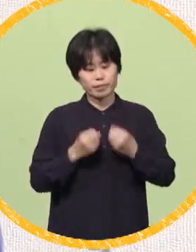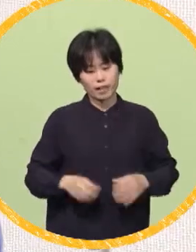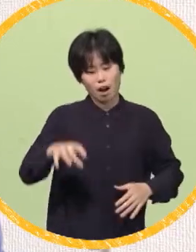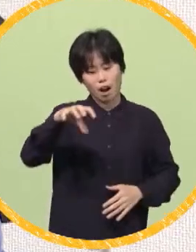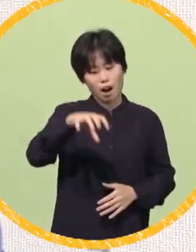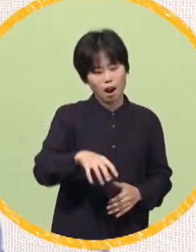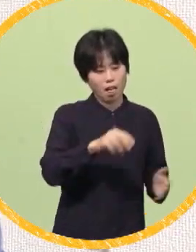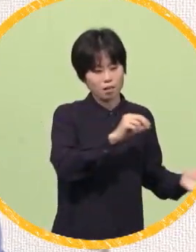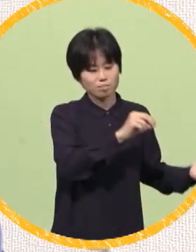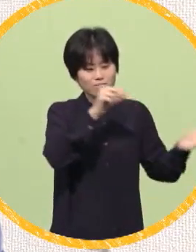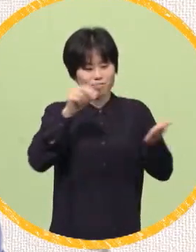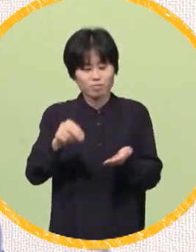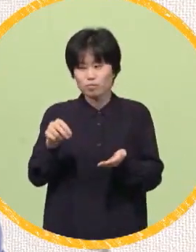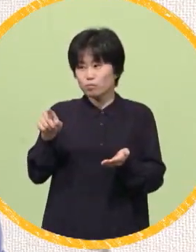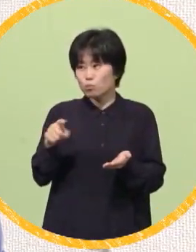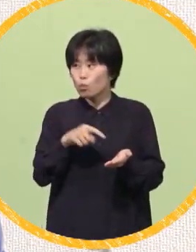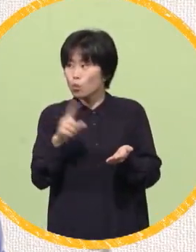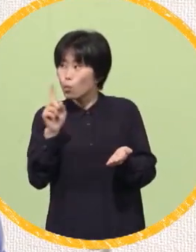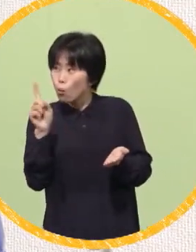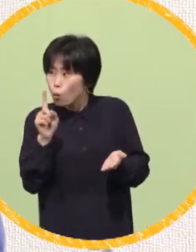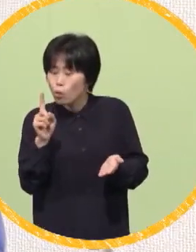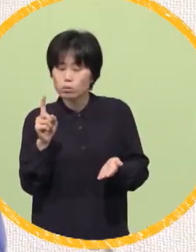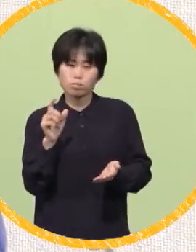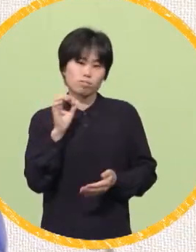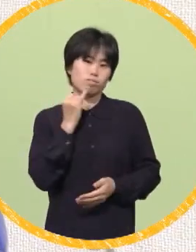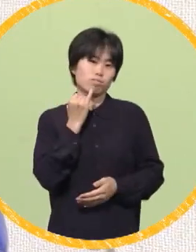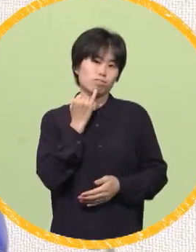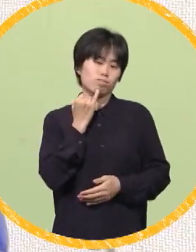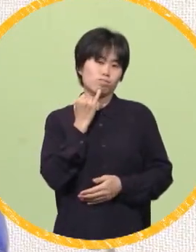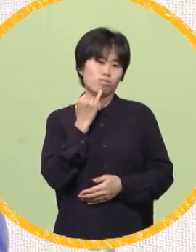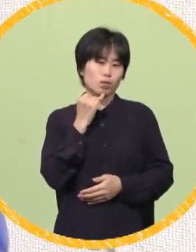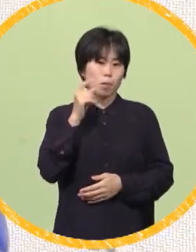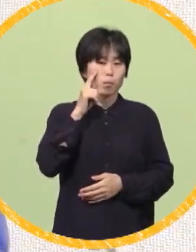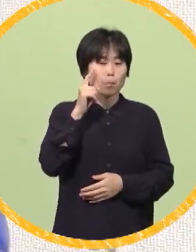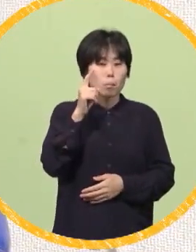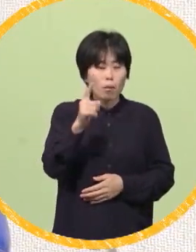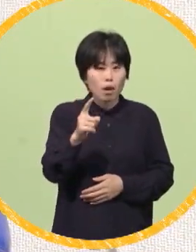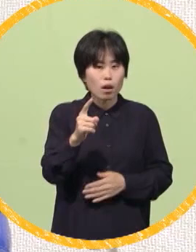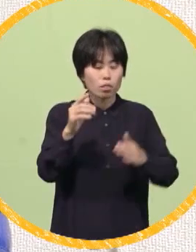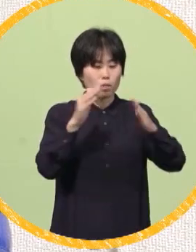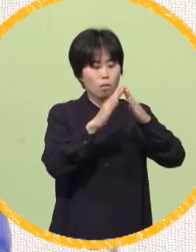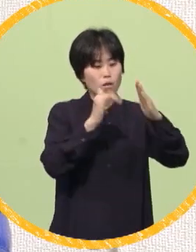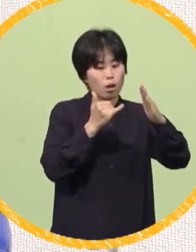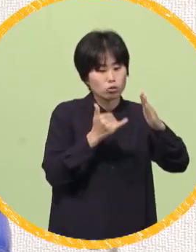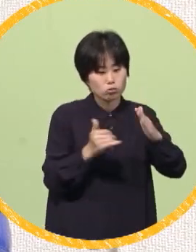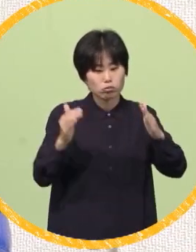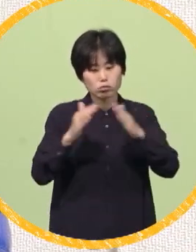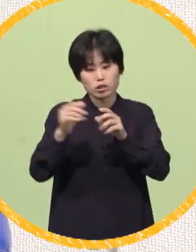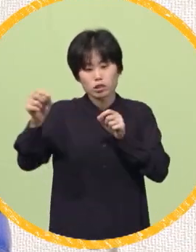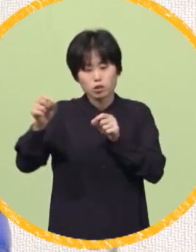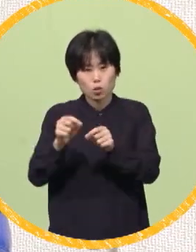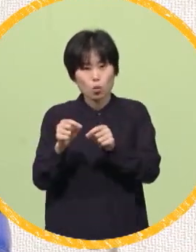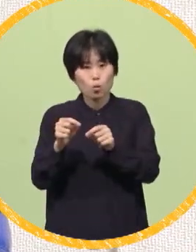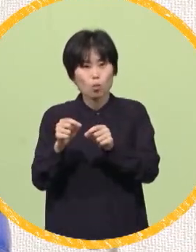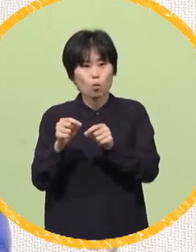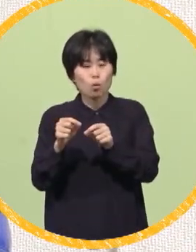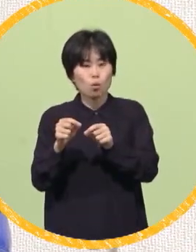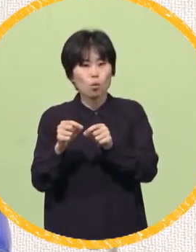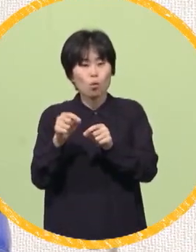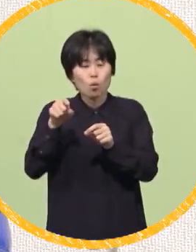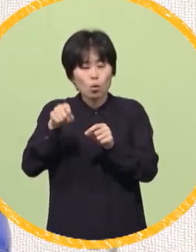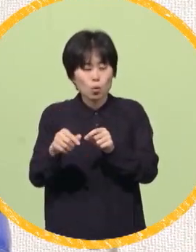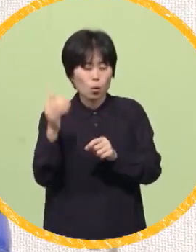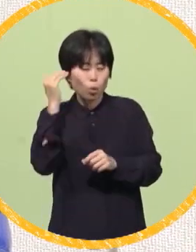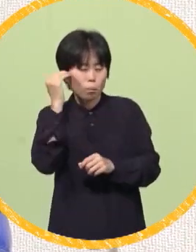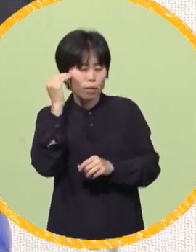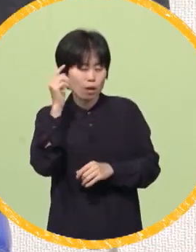たからよかったらいかがっていうことでもいいかもしれない。目の前にいる家族やご近所、そこにいる困